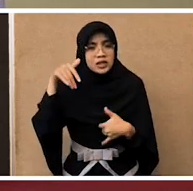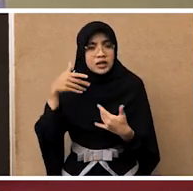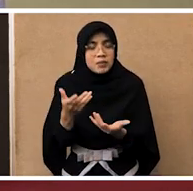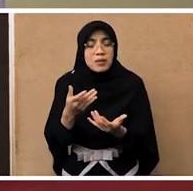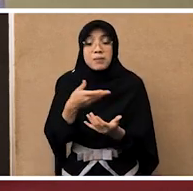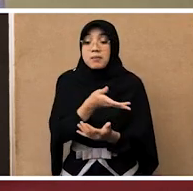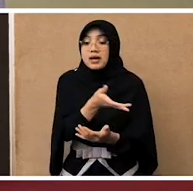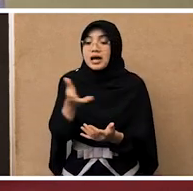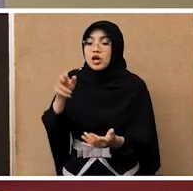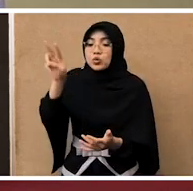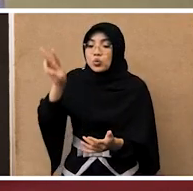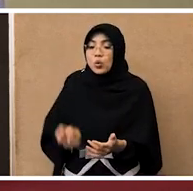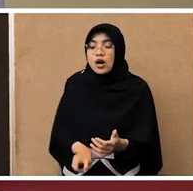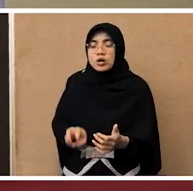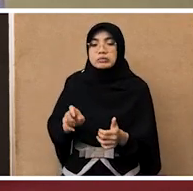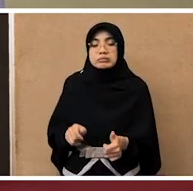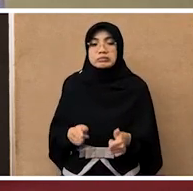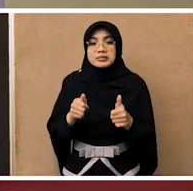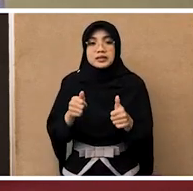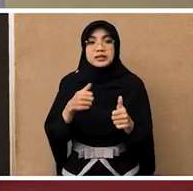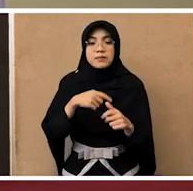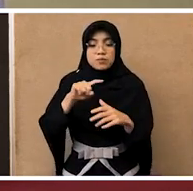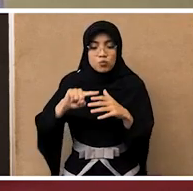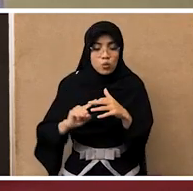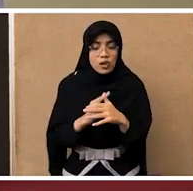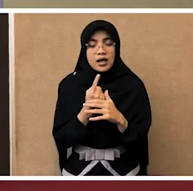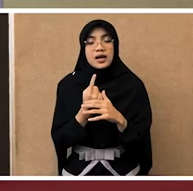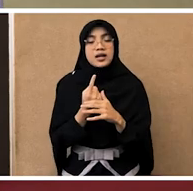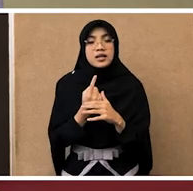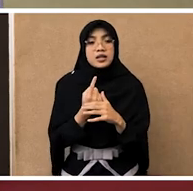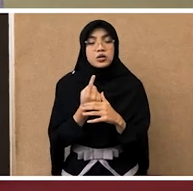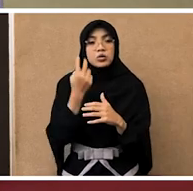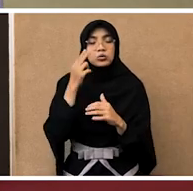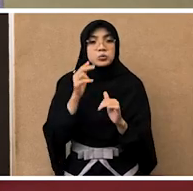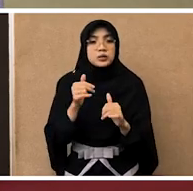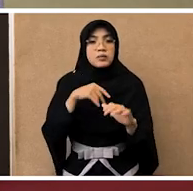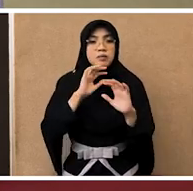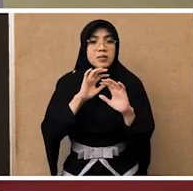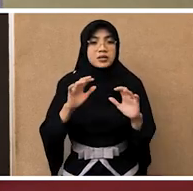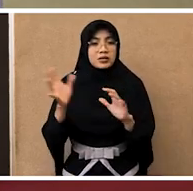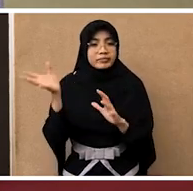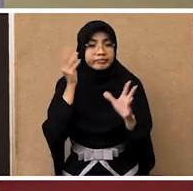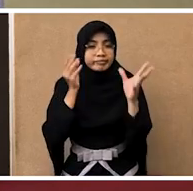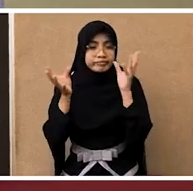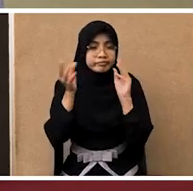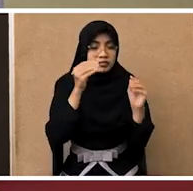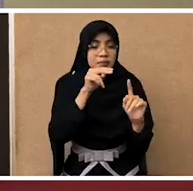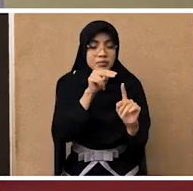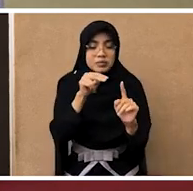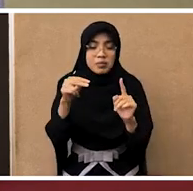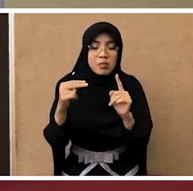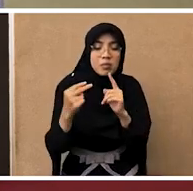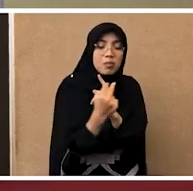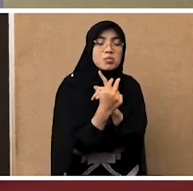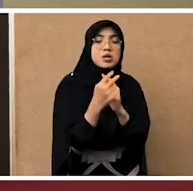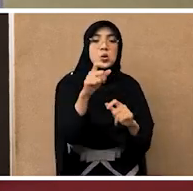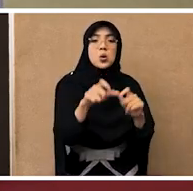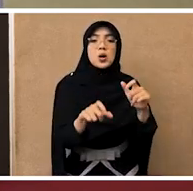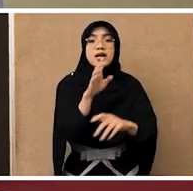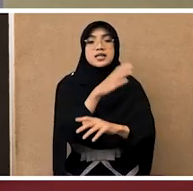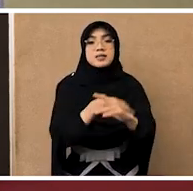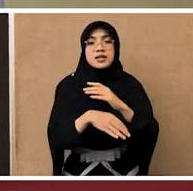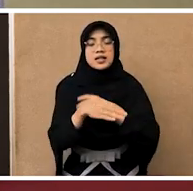mereka harus memulai untuk banyak mendengar pandangan-pandangan dari kawan-kawan